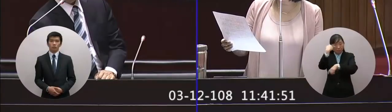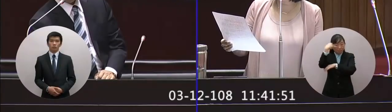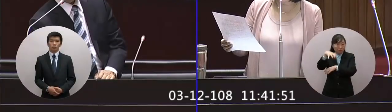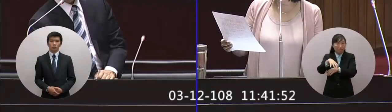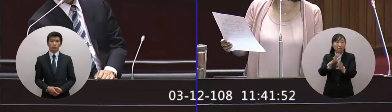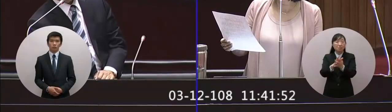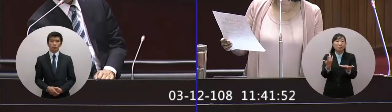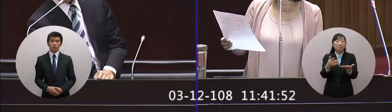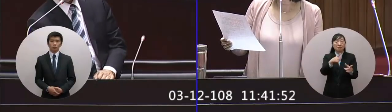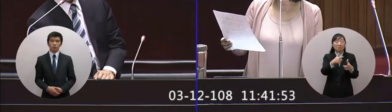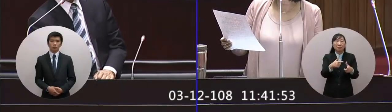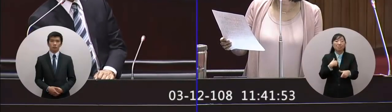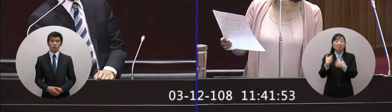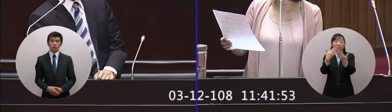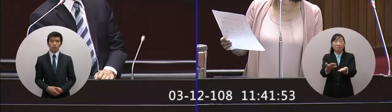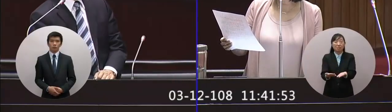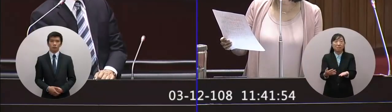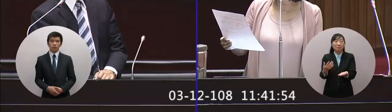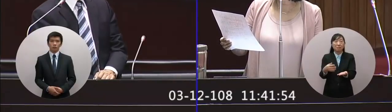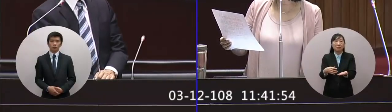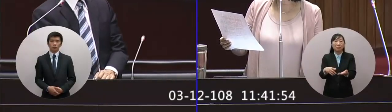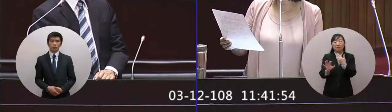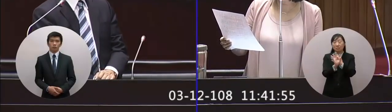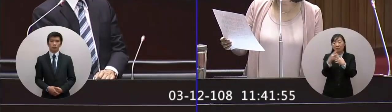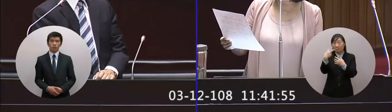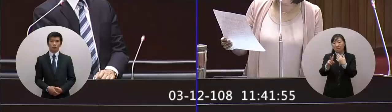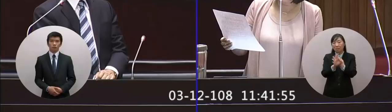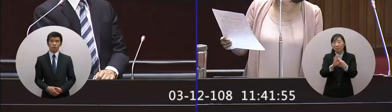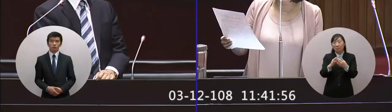供社会住宅，第三，也要试办包